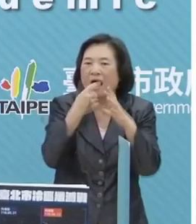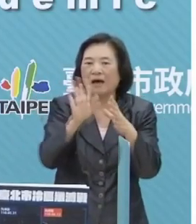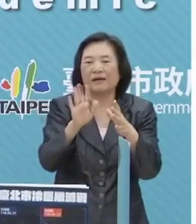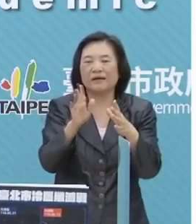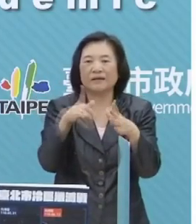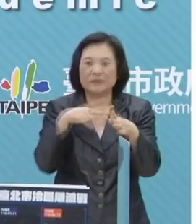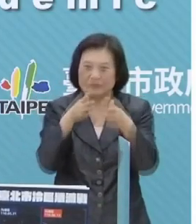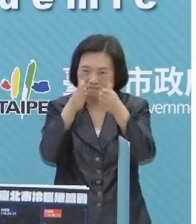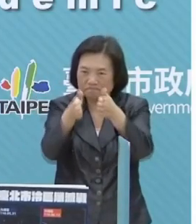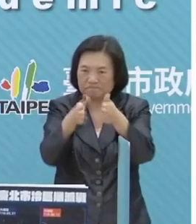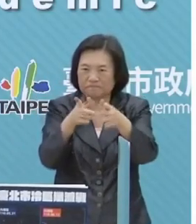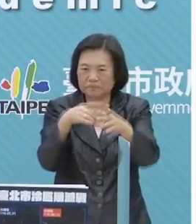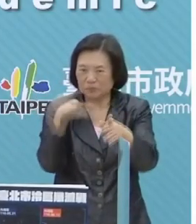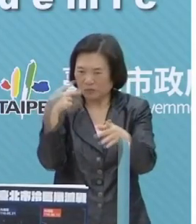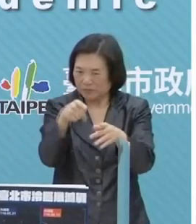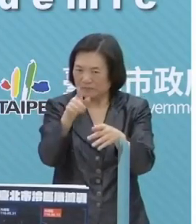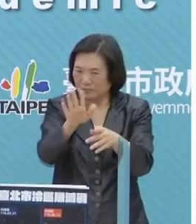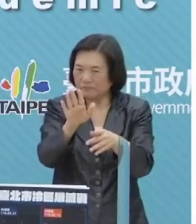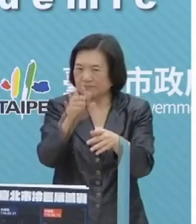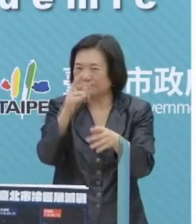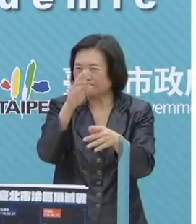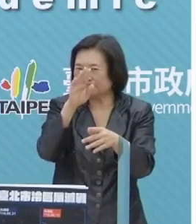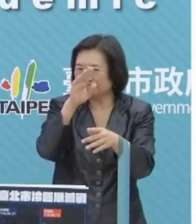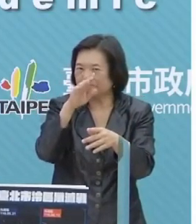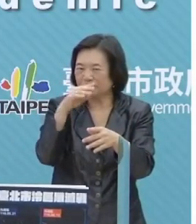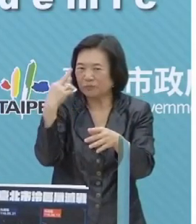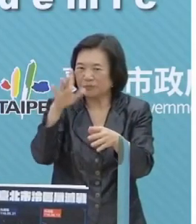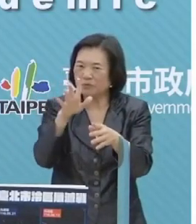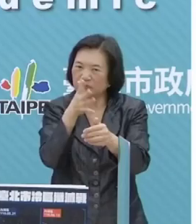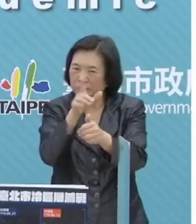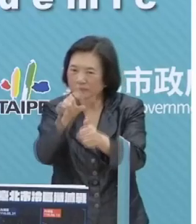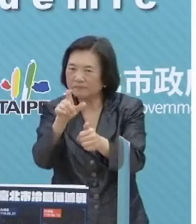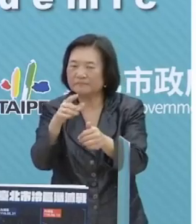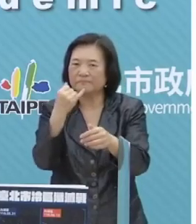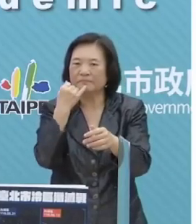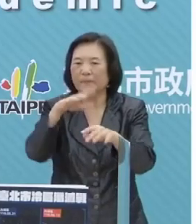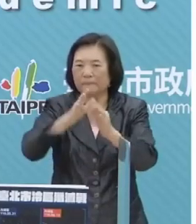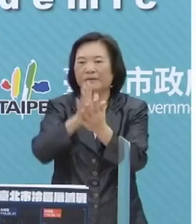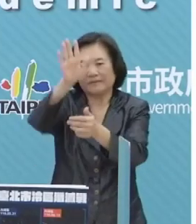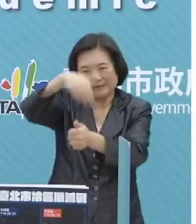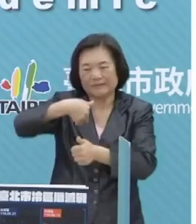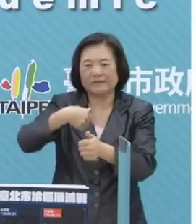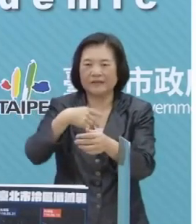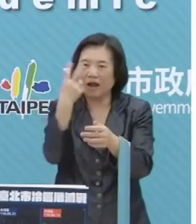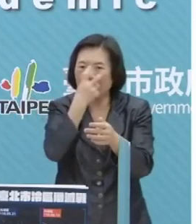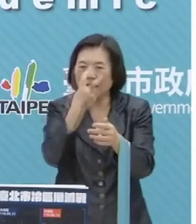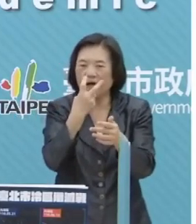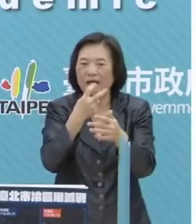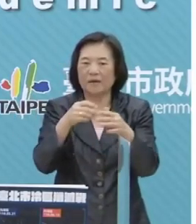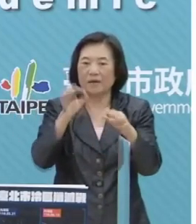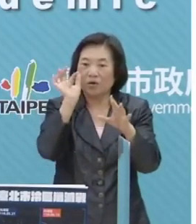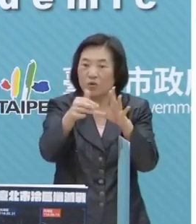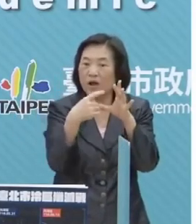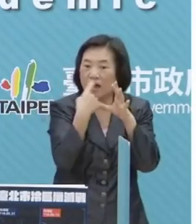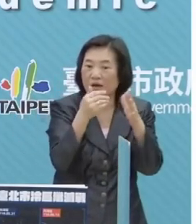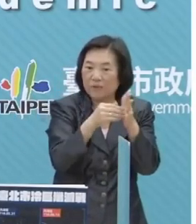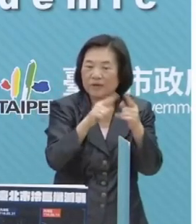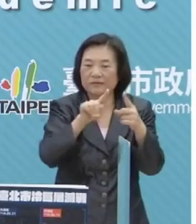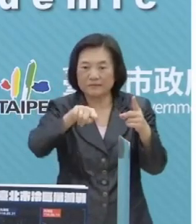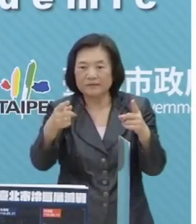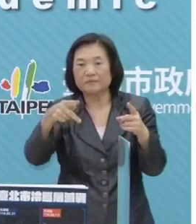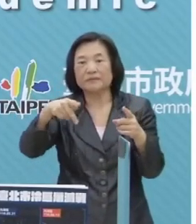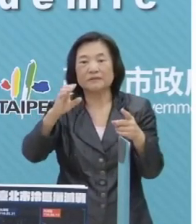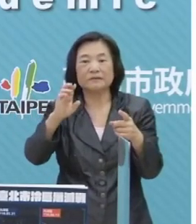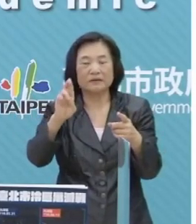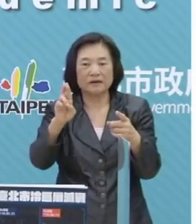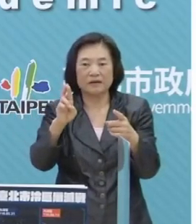的，那点就少掉了但还是有一些热点的存在。所以慢慢的，我们开始用这种策略，你知道吗？